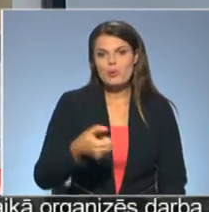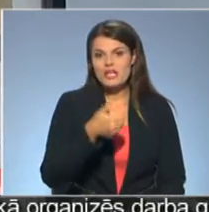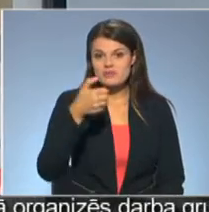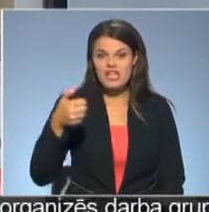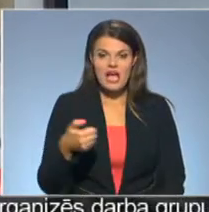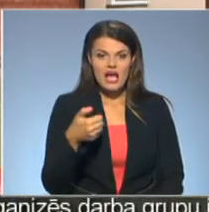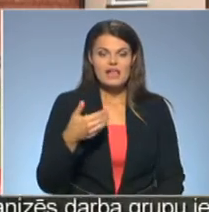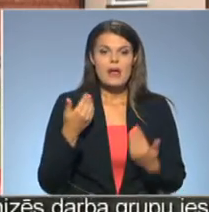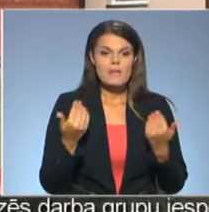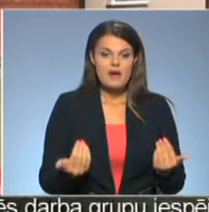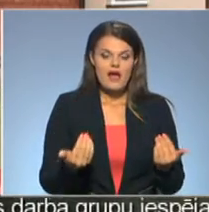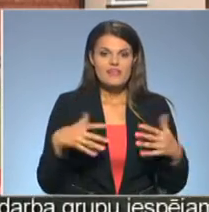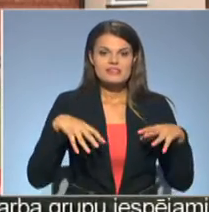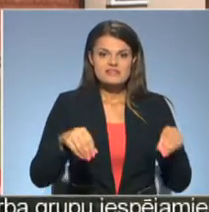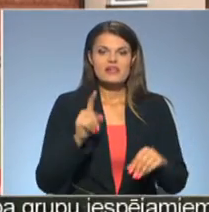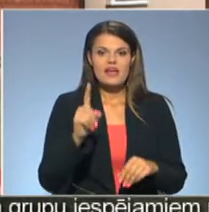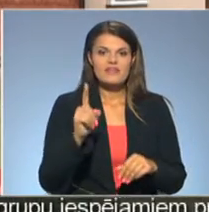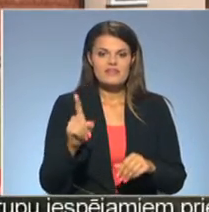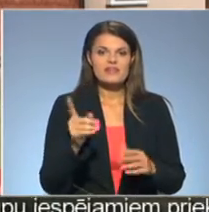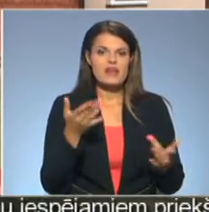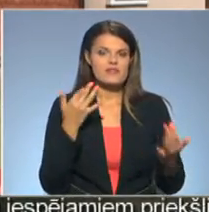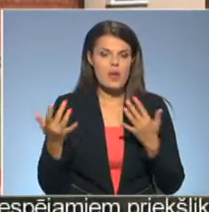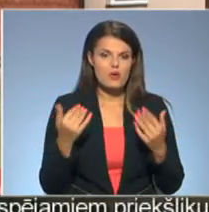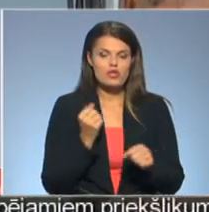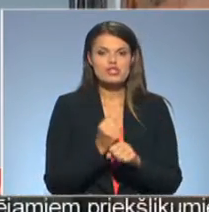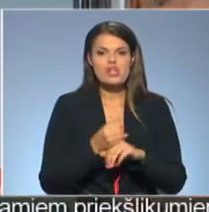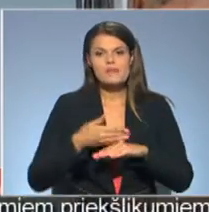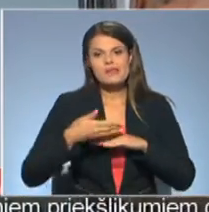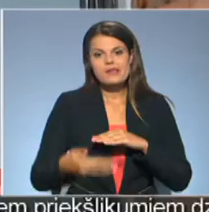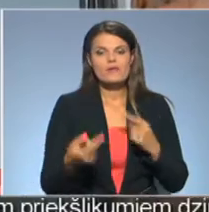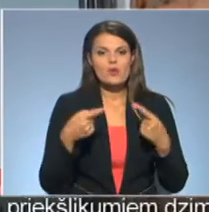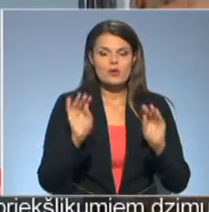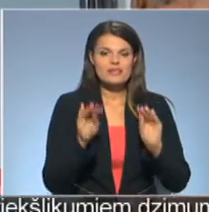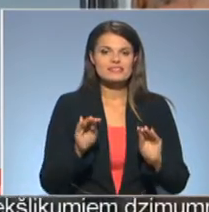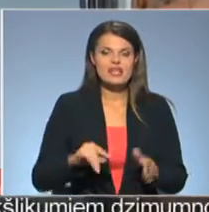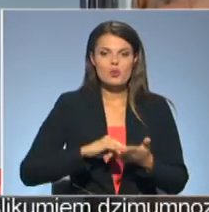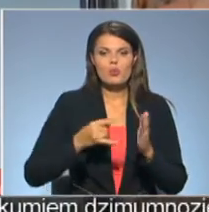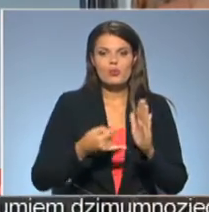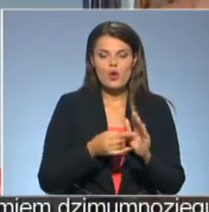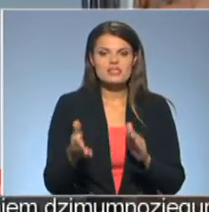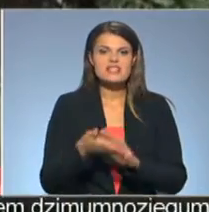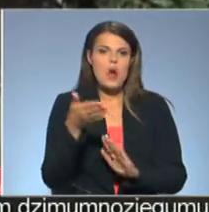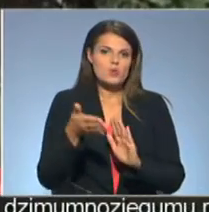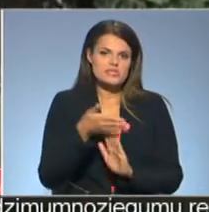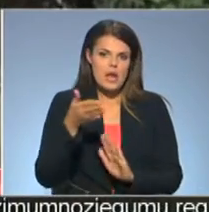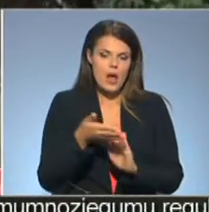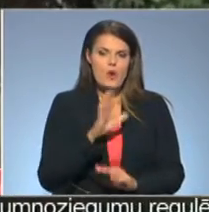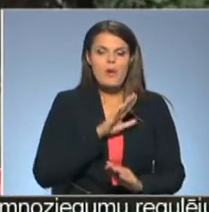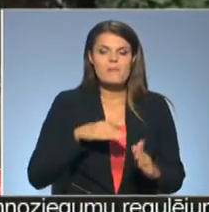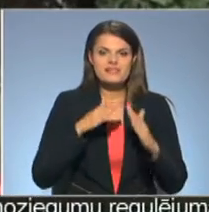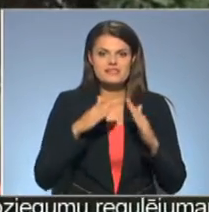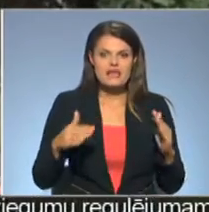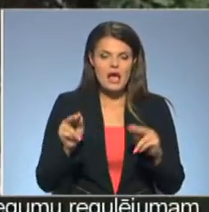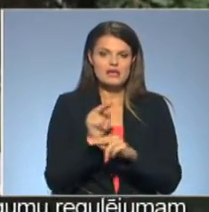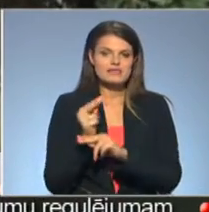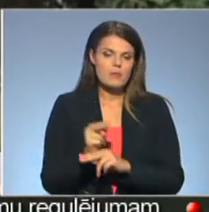2012. Gadā. Patreiz gan veikta vien demontāža. Darbi esot iekavējušies, jo izstrādātais projekts jāuzlabo. Pēc ēkas